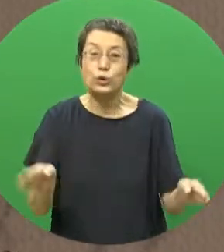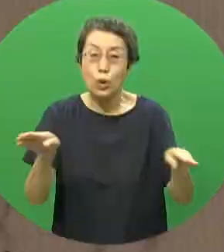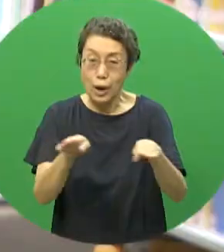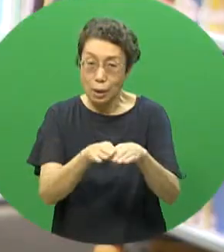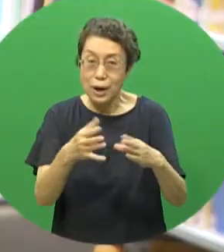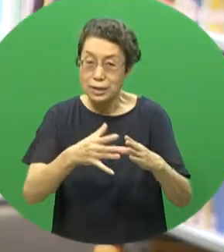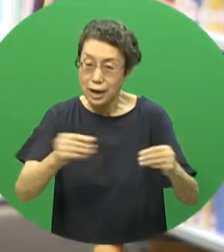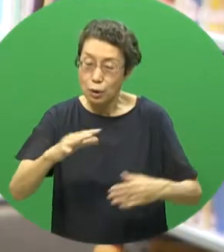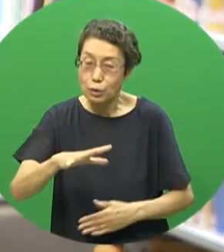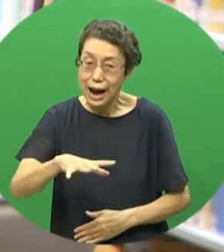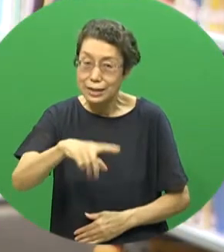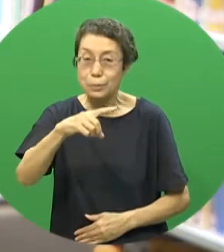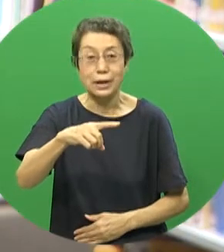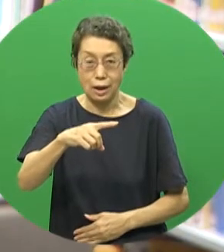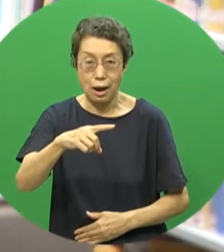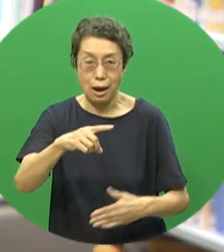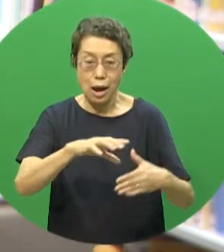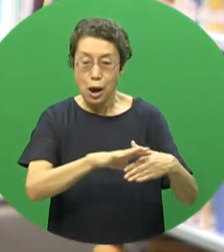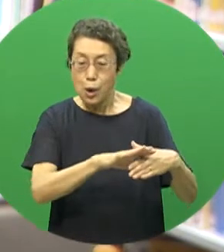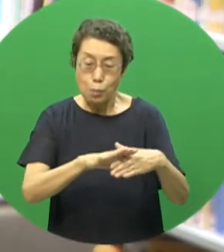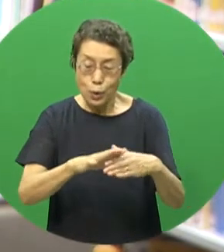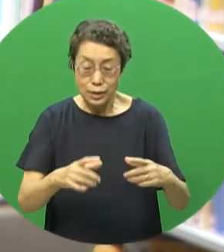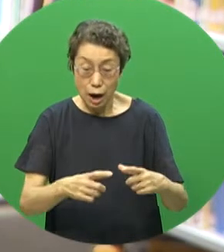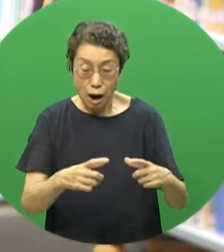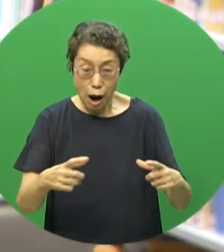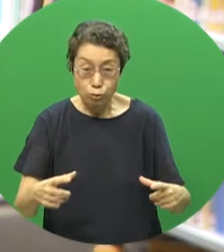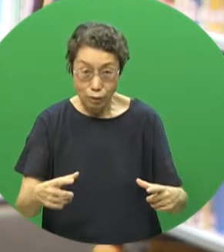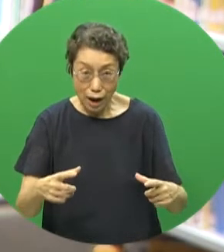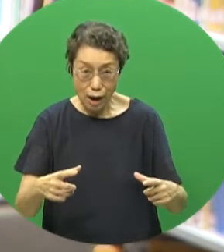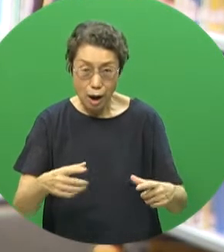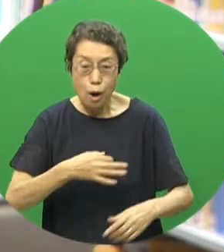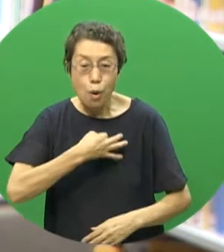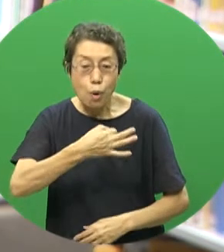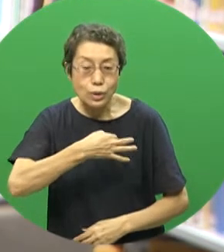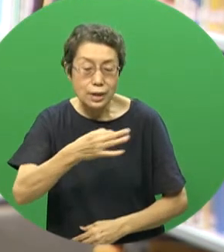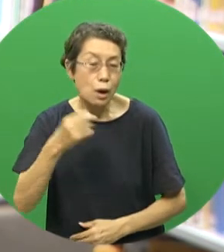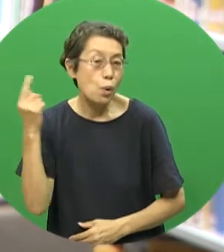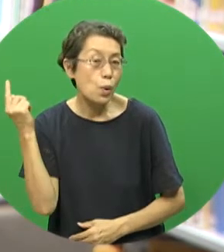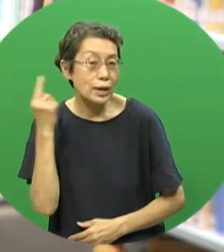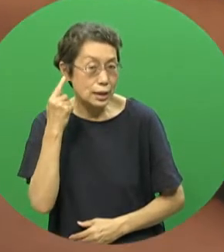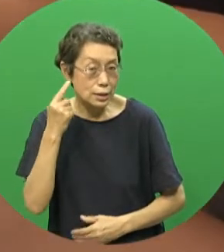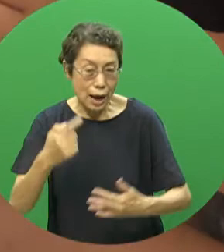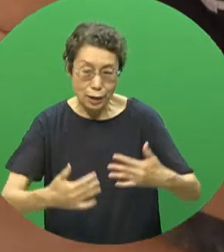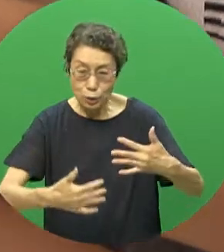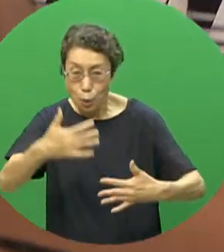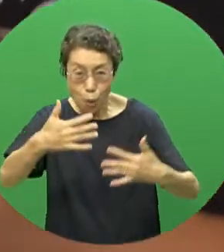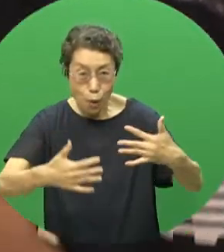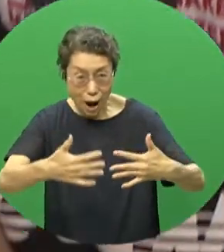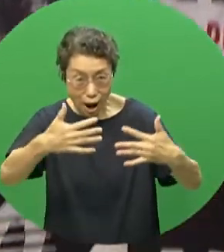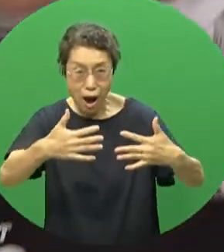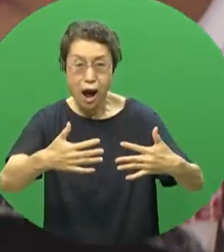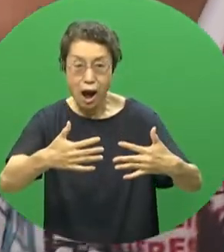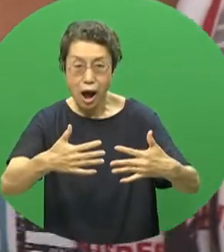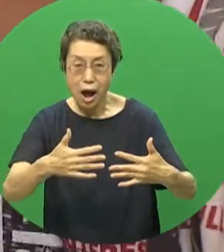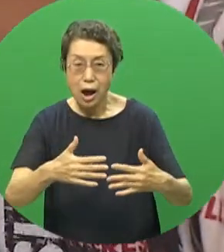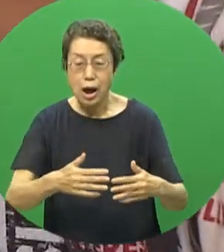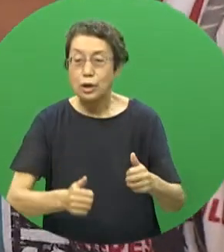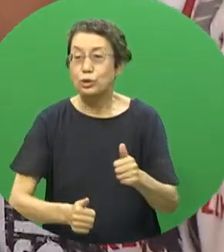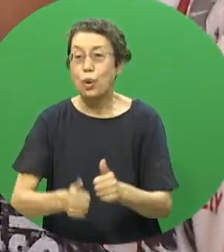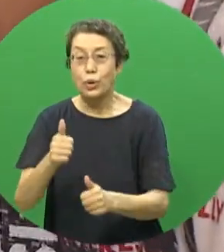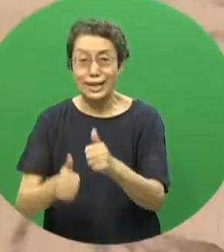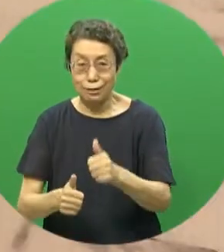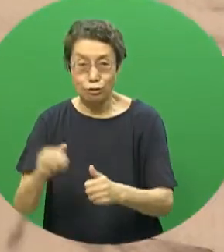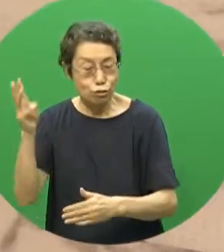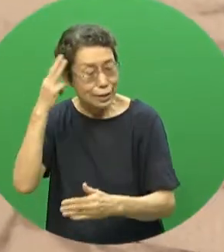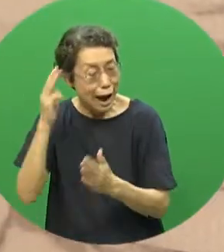めて。 電子図書館では文字が拡大できるものや音声や動画が流れるもの、図書館には普段置いていないドリルや参